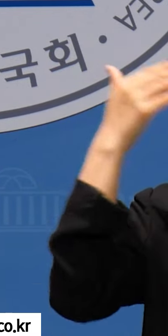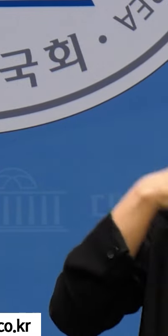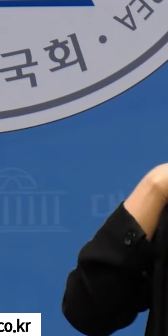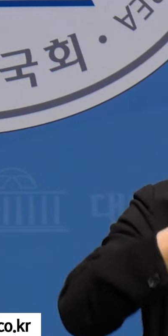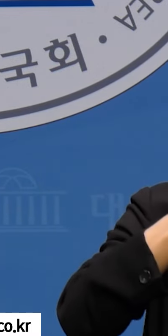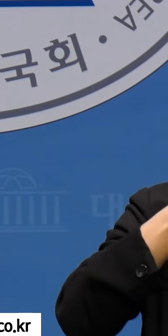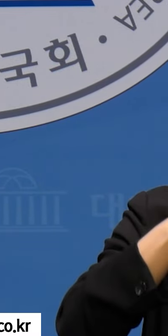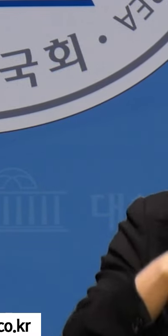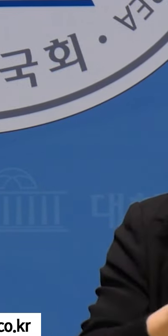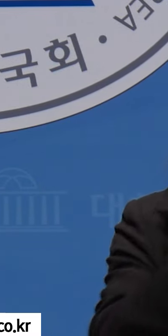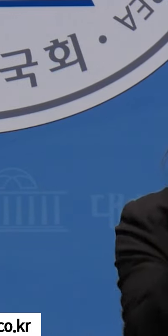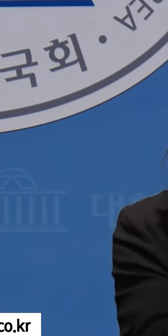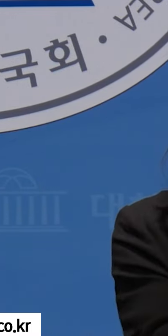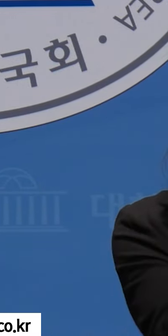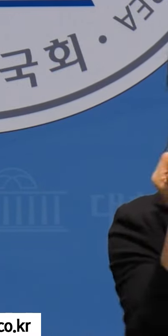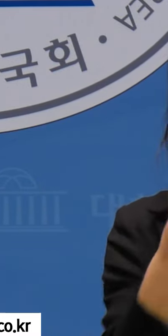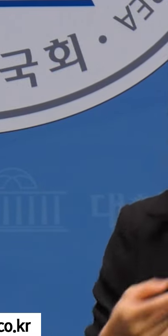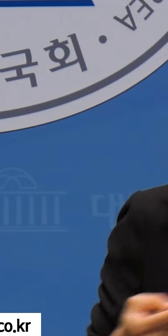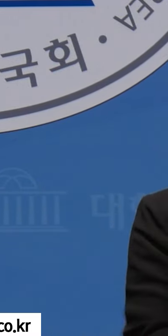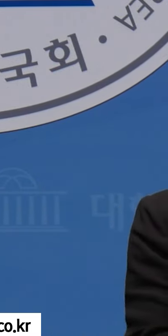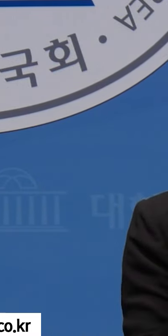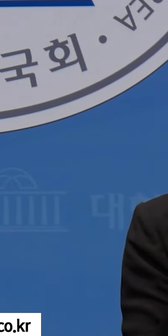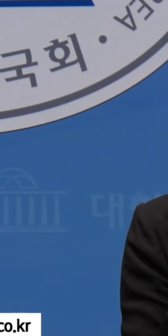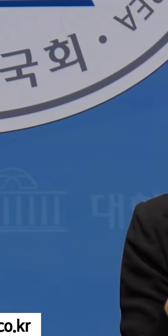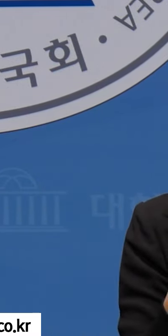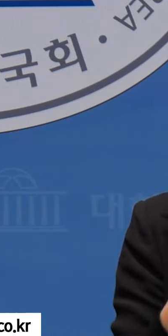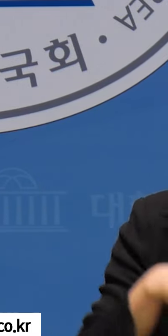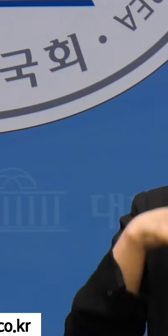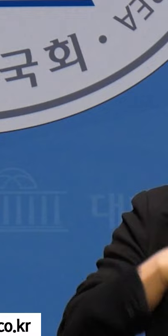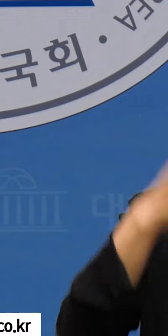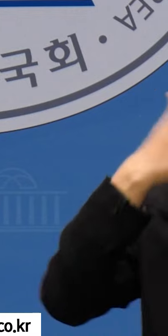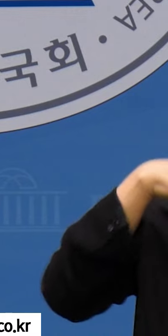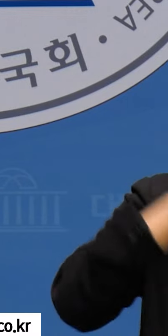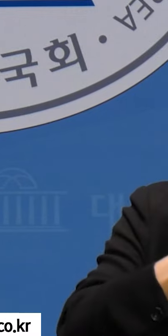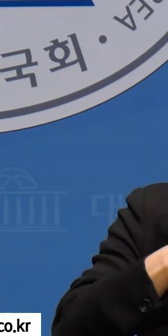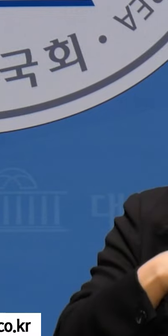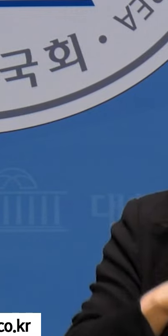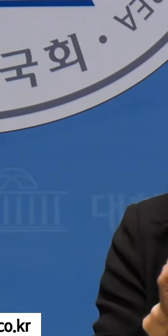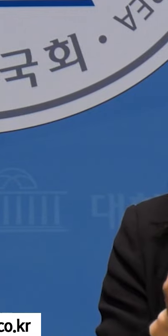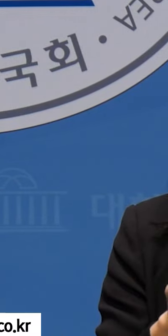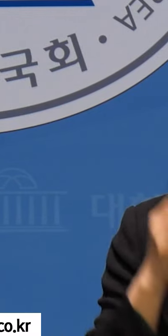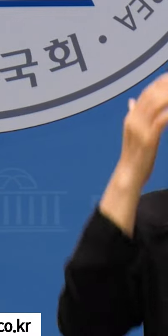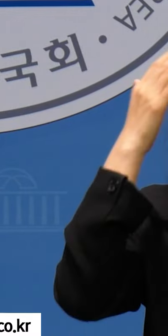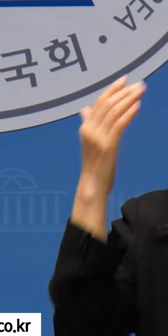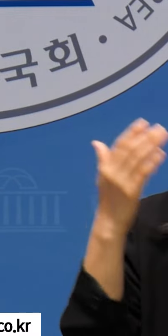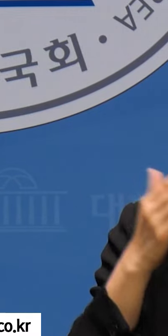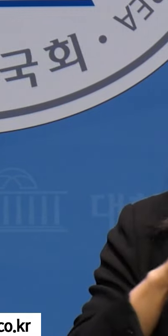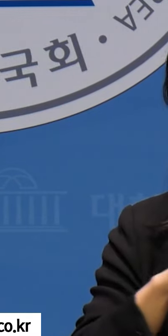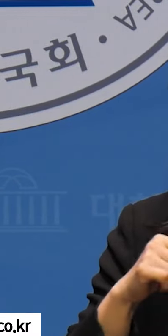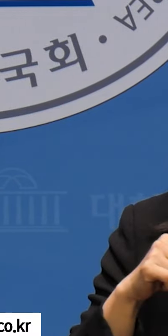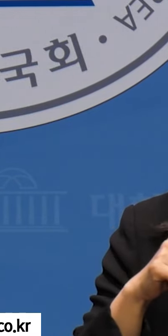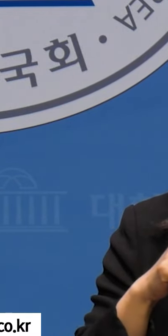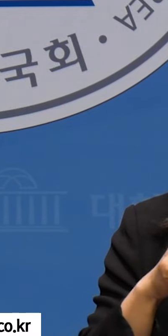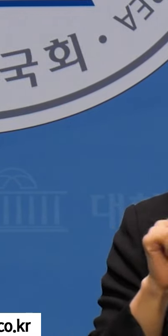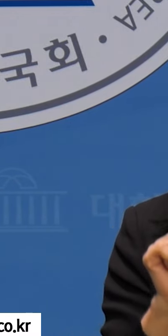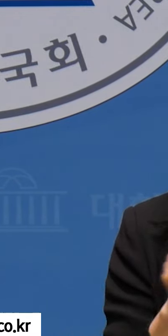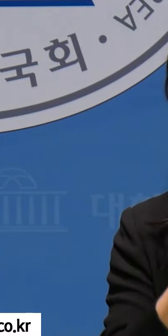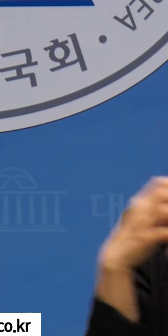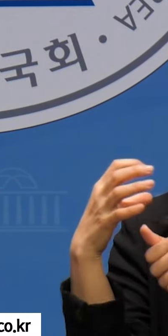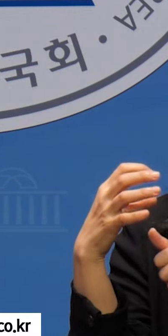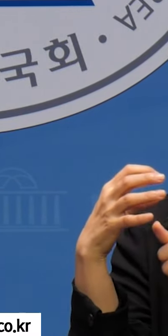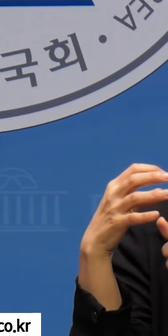명성화우가 경복궁에서 시해된 사건과 다를 바 없지 않습니까? 이 정도면